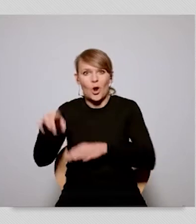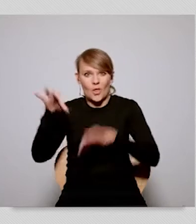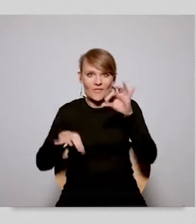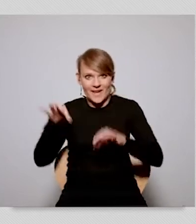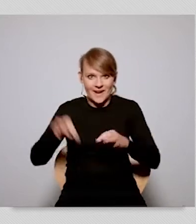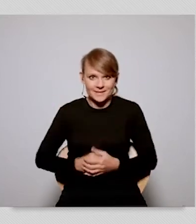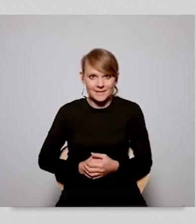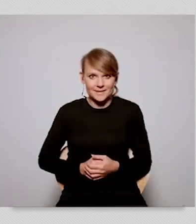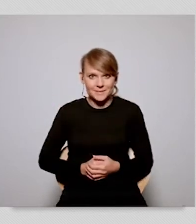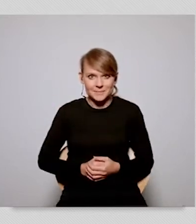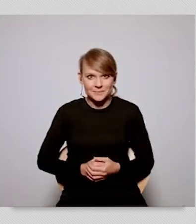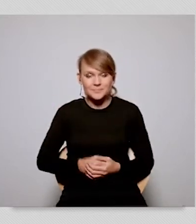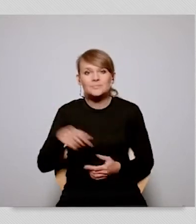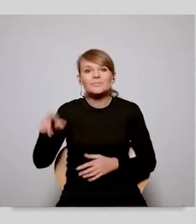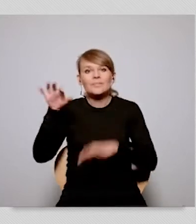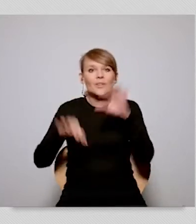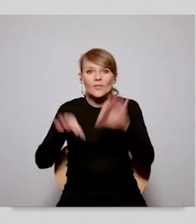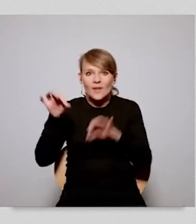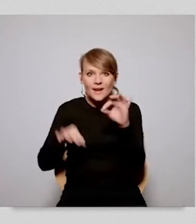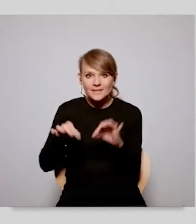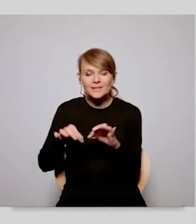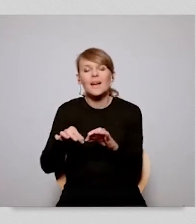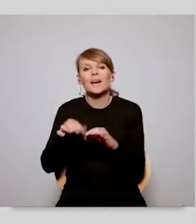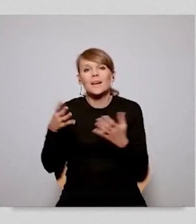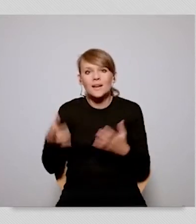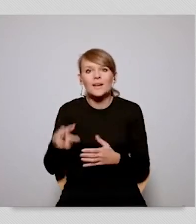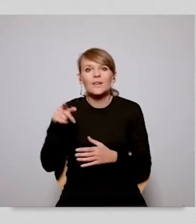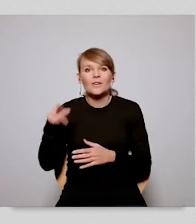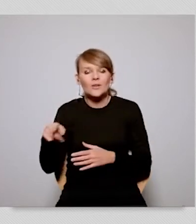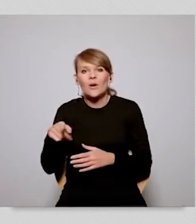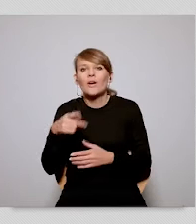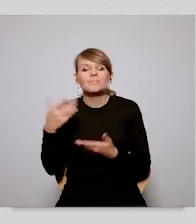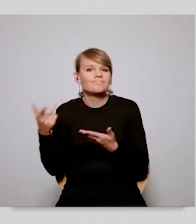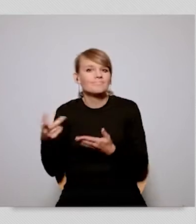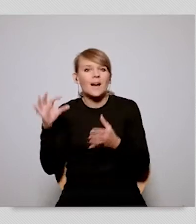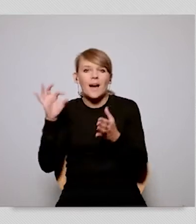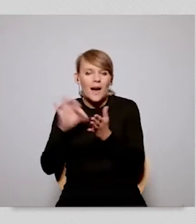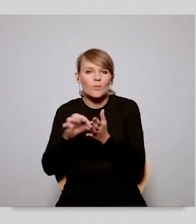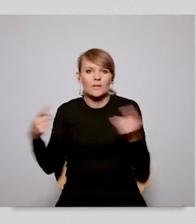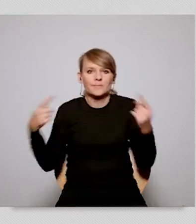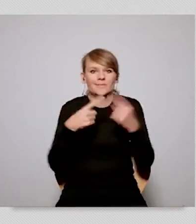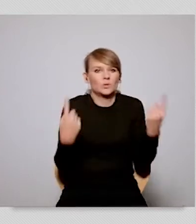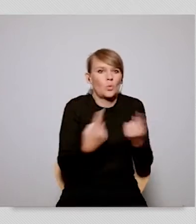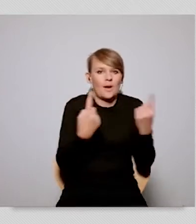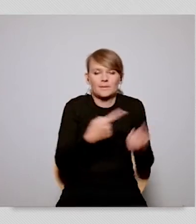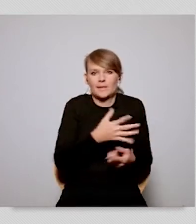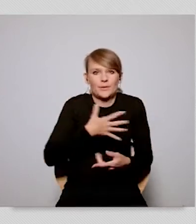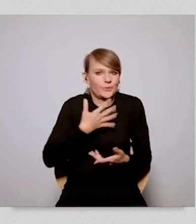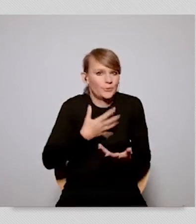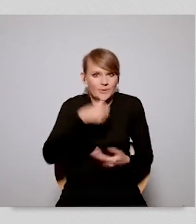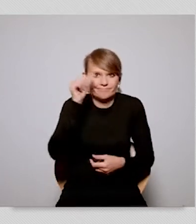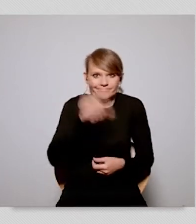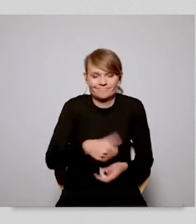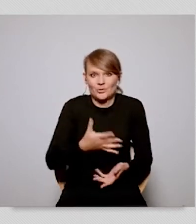właśnie taki stan beznadziei, który moim zdaniem się pojawił. To znaczy takie poczucie końca świata, tego, że nie ma żadnych